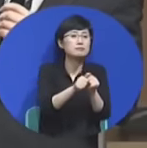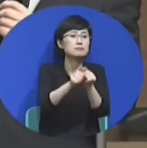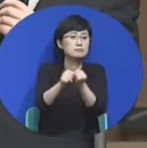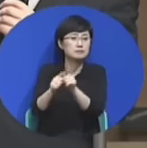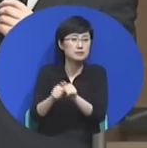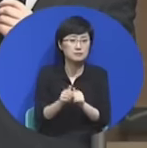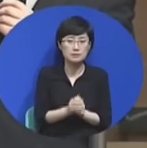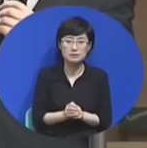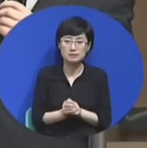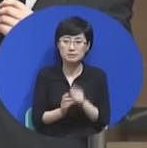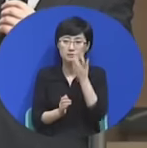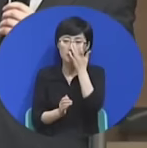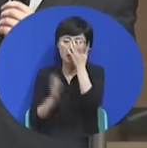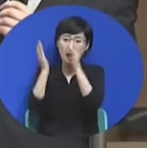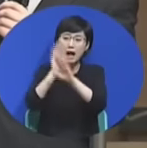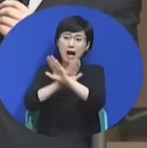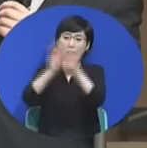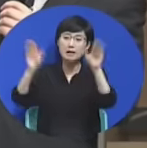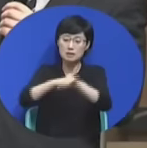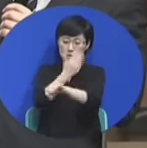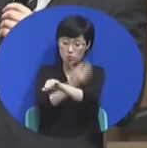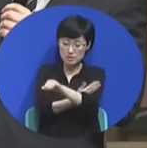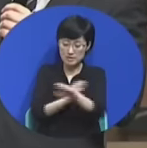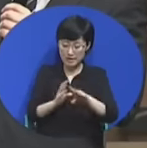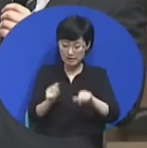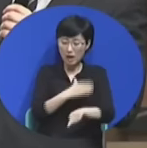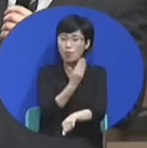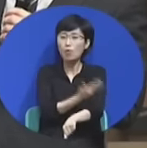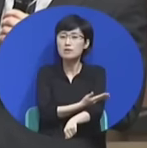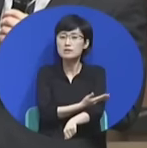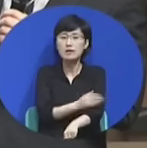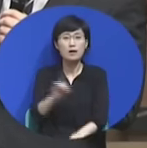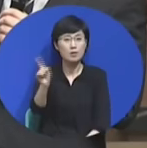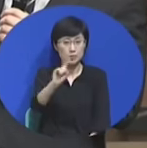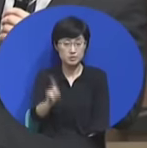有着天上地下所有权柄的基督与我同在。 여러분, 여기서 보면 하늘과 땅의 권세가 있어요.